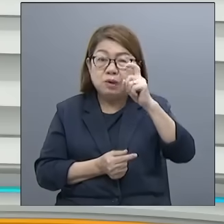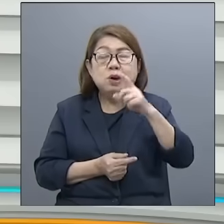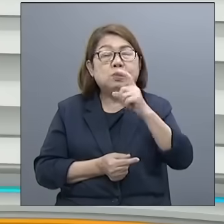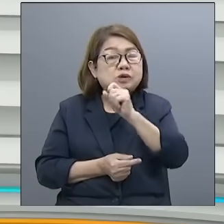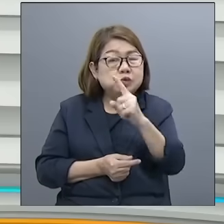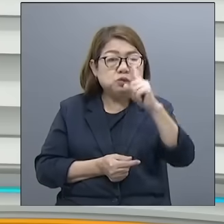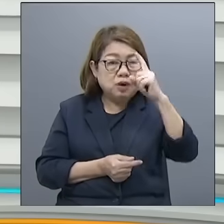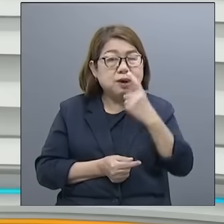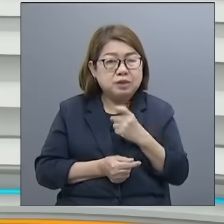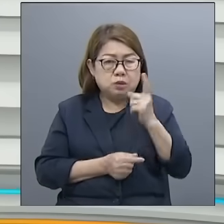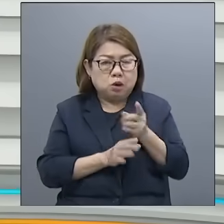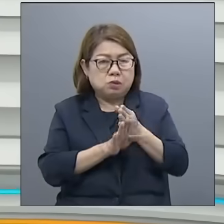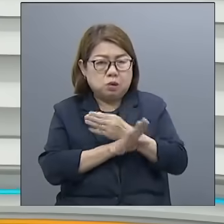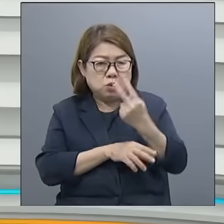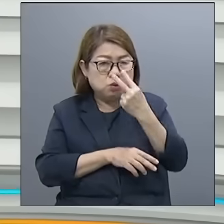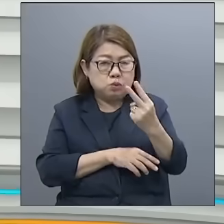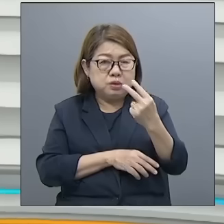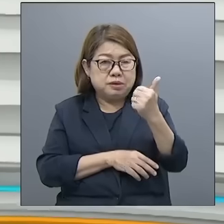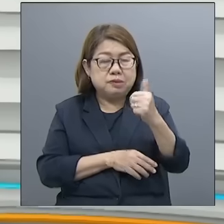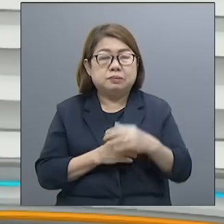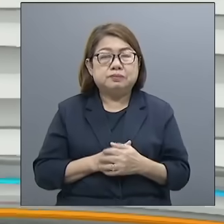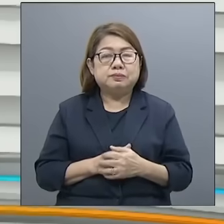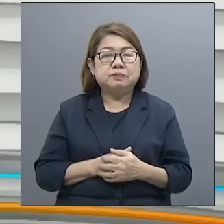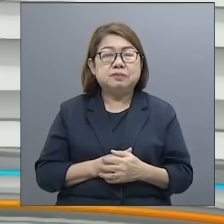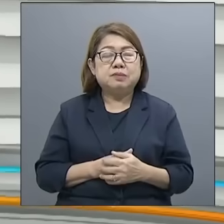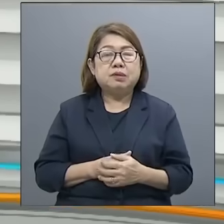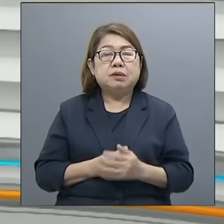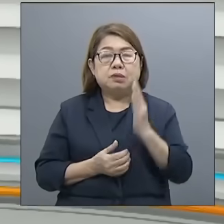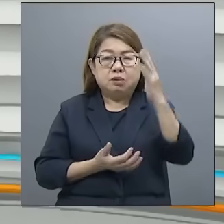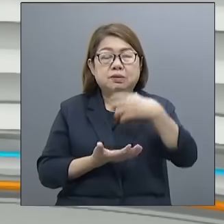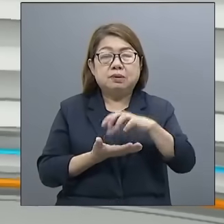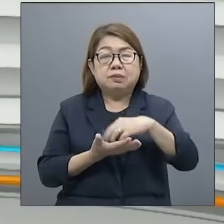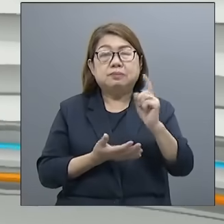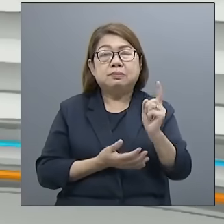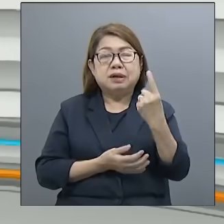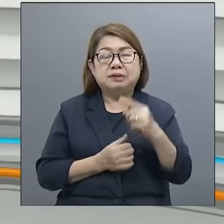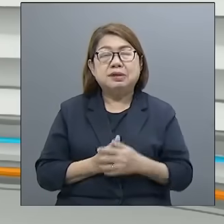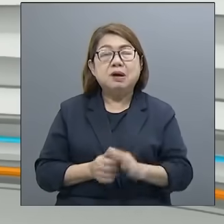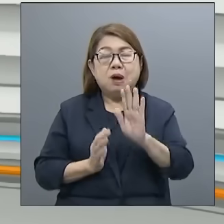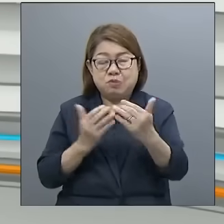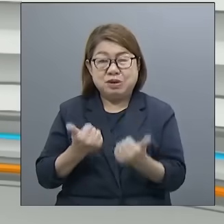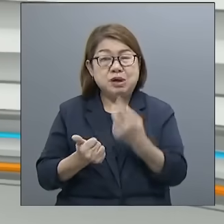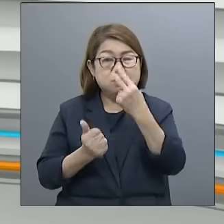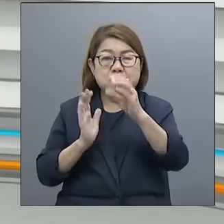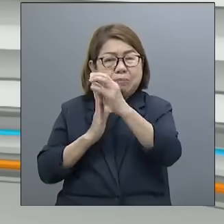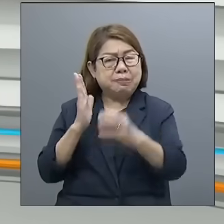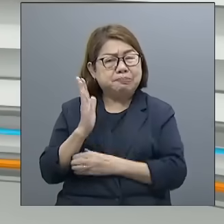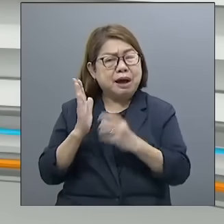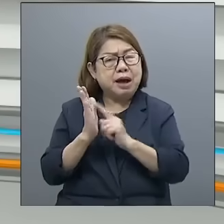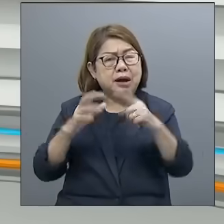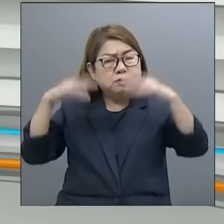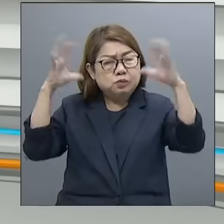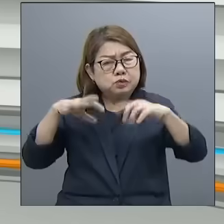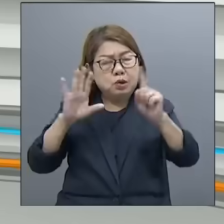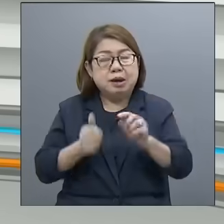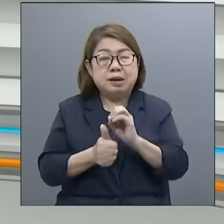รวจสอบสภาพอากาศก่อนออกเดินทางกันไปด้วยค่ะแล้วกลับมาดูรายละเอียดของสภาพอากาศในแต่ละภาคนะคะรวมไปถึงข้อแนะนำสำหรับเกษ